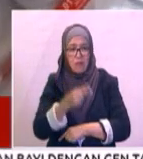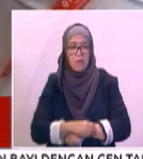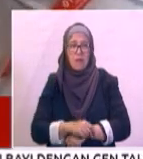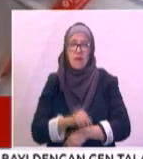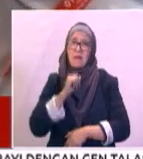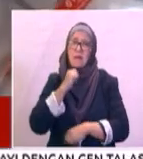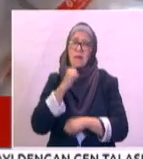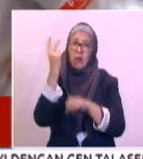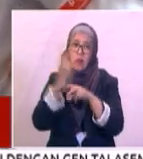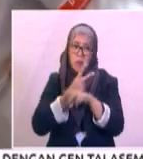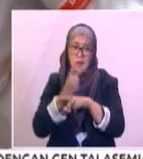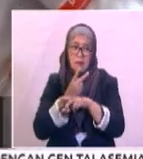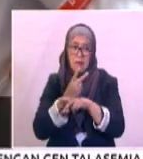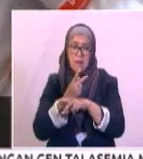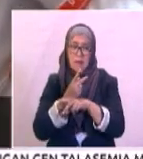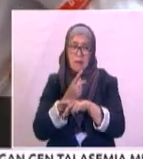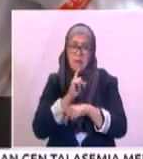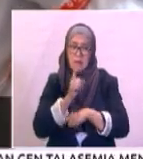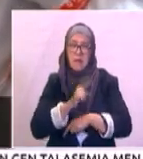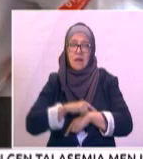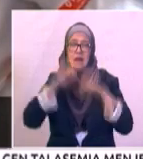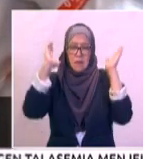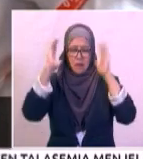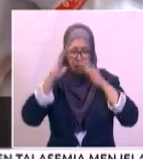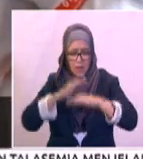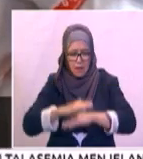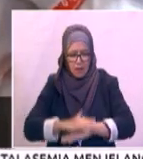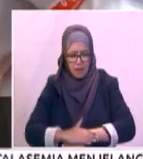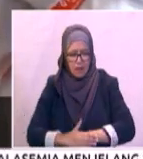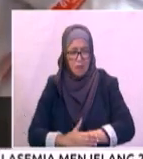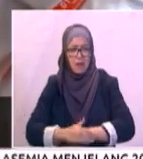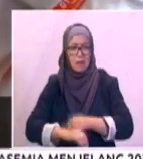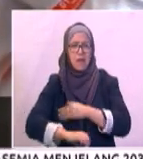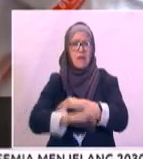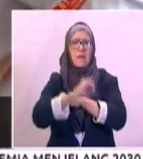Dua kali kami sembahyang di situ subuh. Tiba-tiba